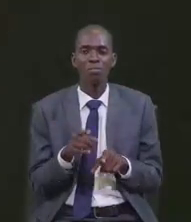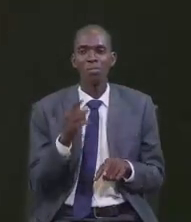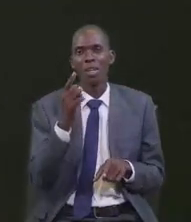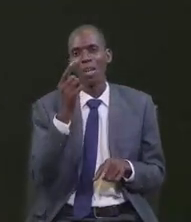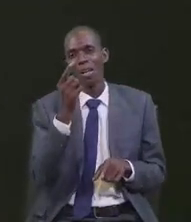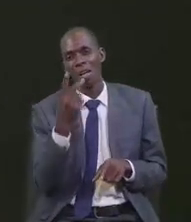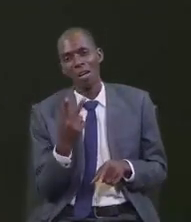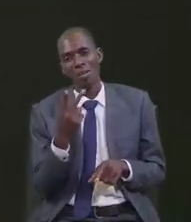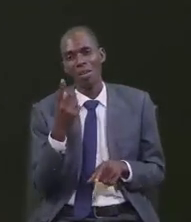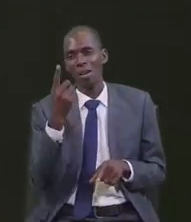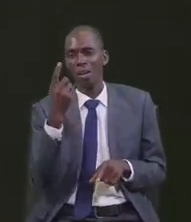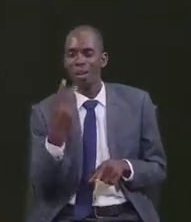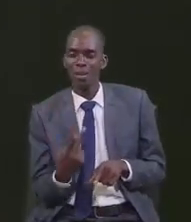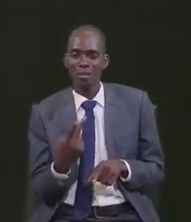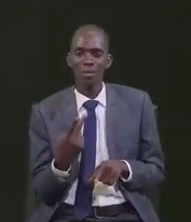vous marchez